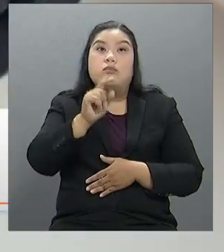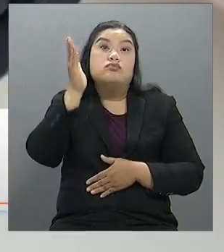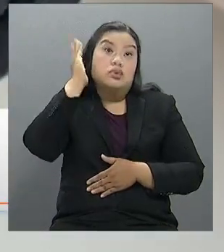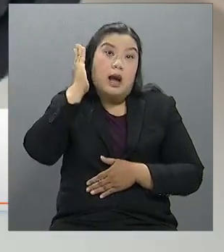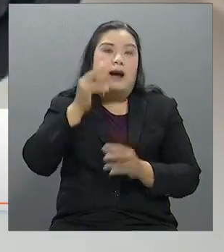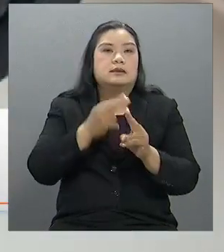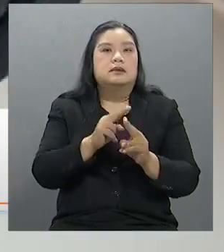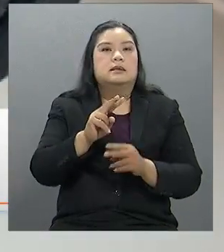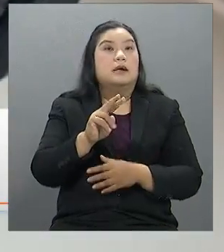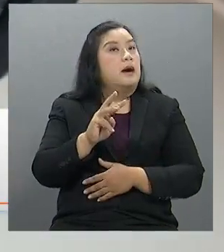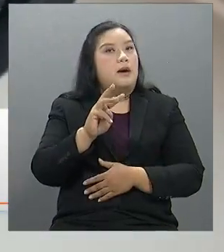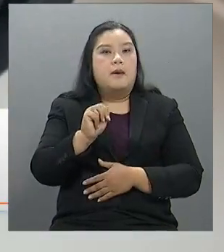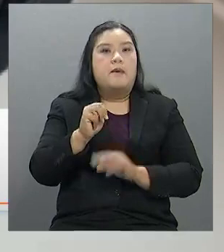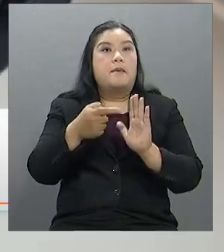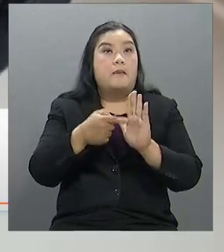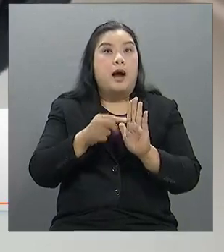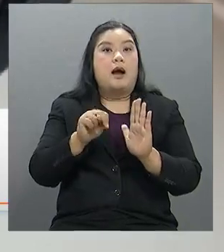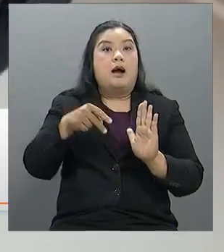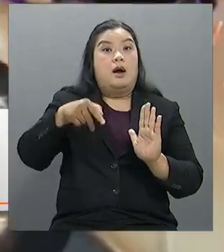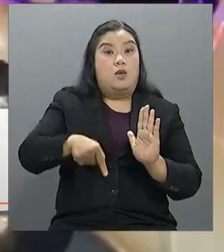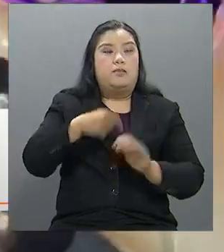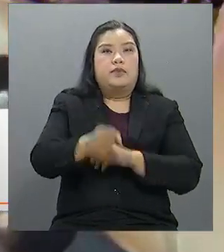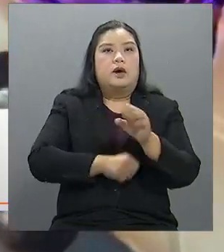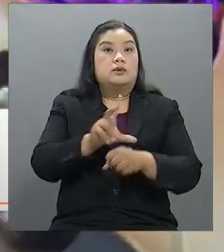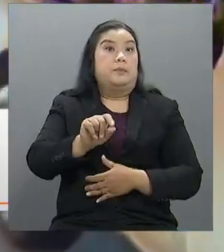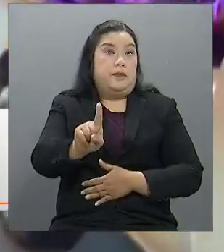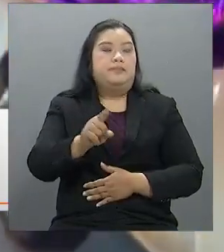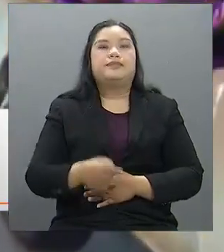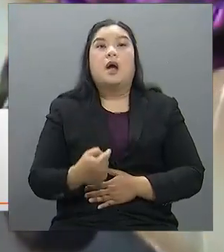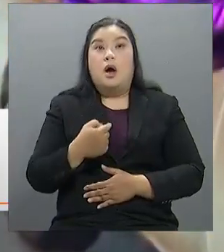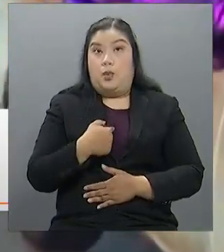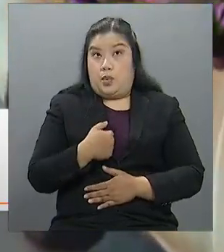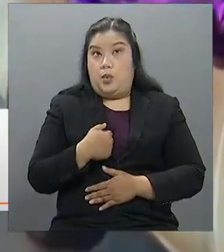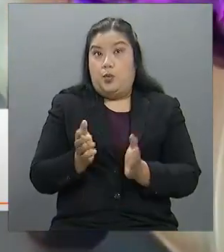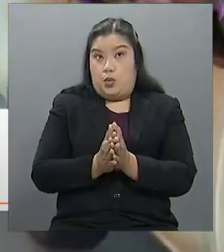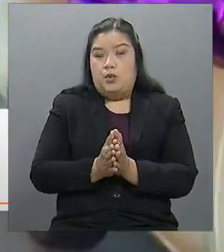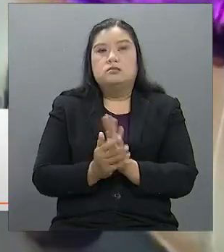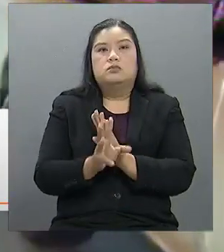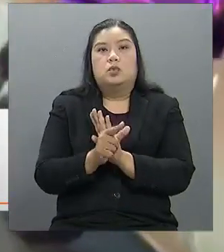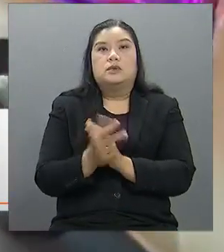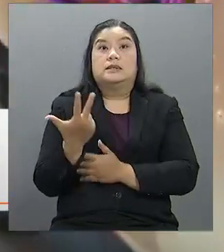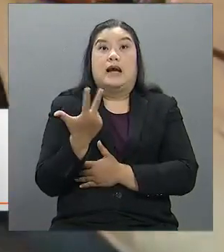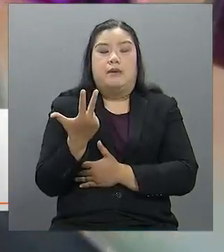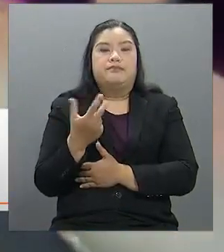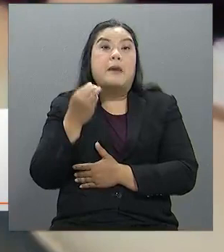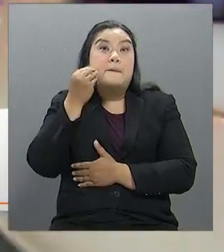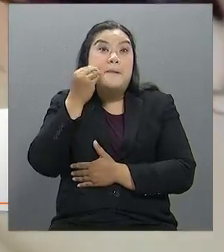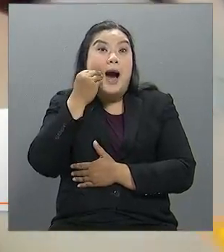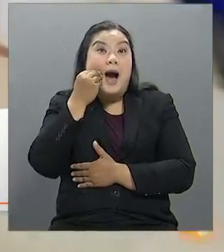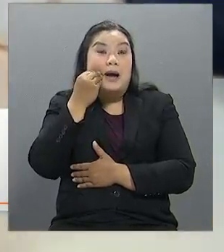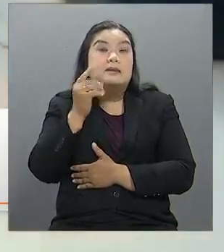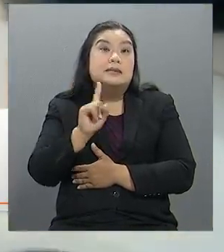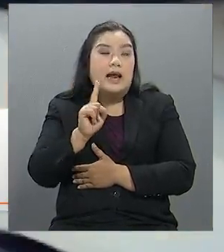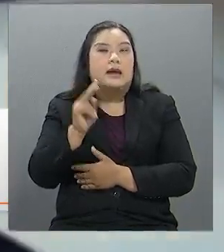30ปีเป็นคนขับรถก็บอกว่าเนี่ยก็เดินทางกันมา3คนจากจังหวัดชลบุรีมุ่งหน้าจะกลับบ้านที่อำเภอไผ่สาลีจังหวัดนครสวรร